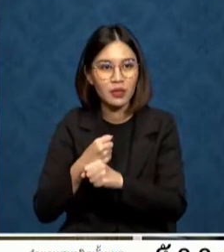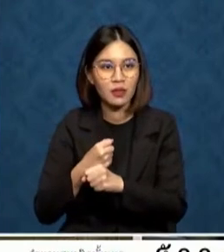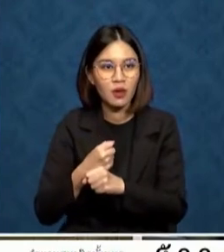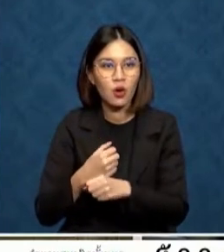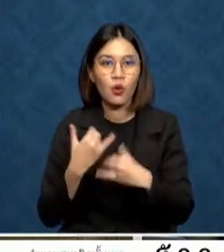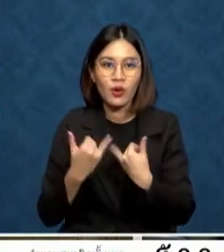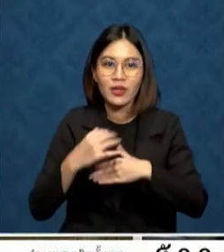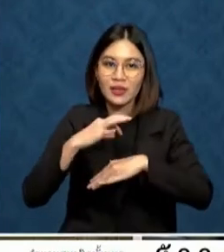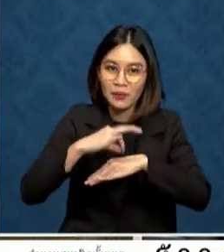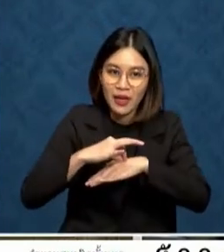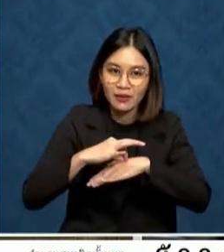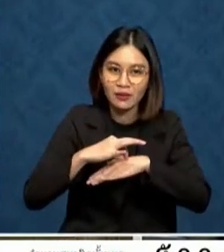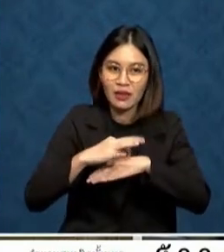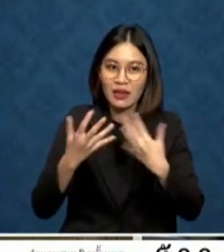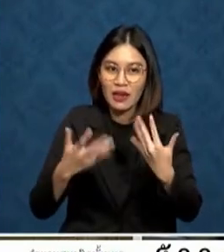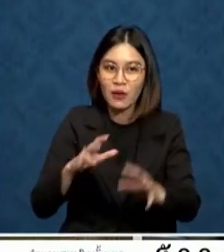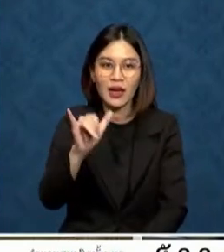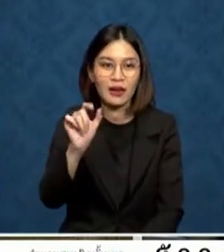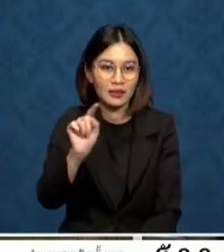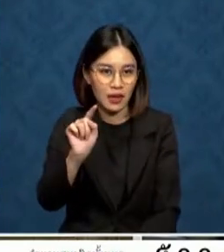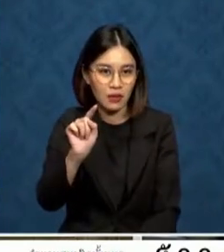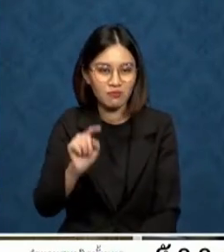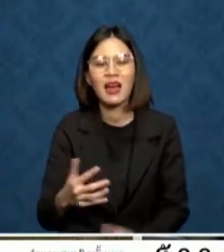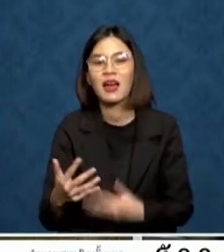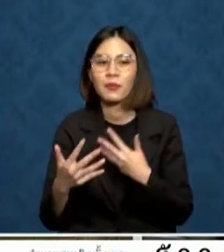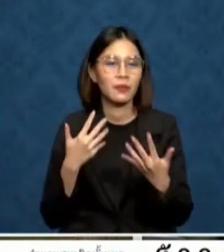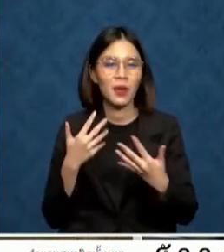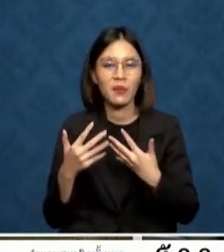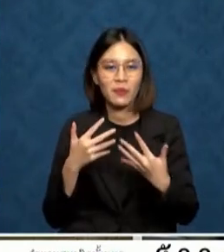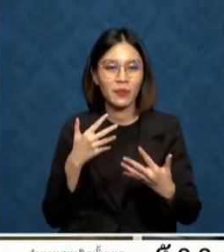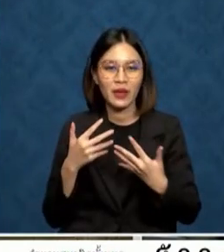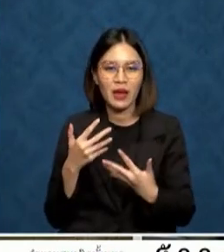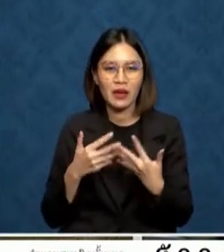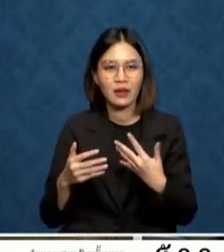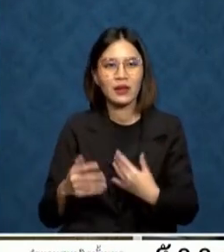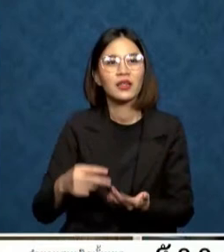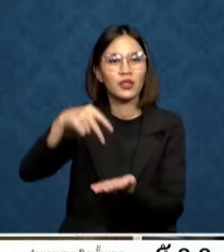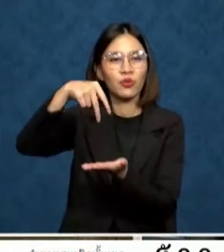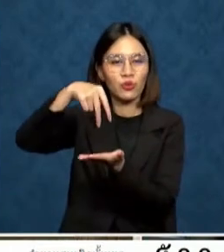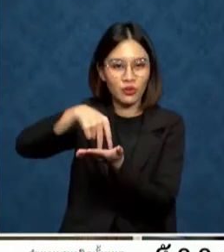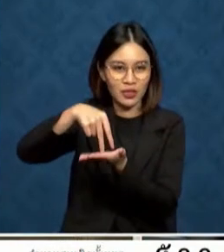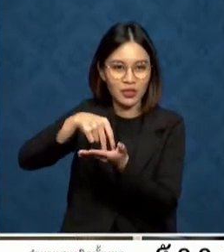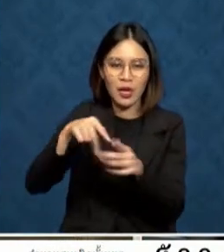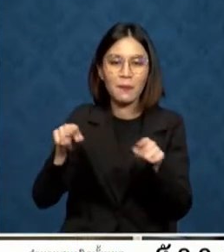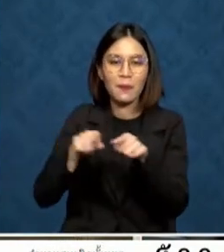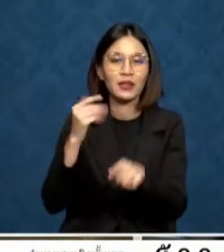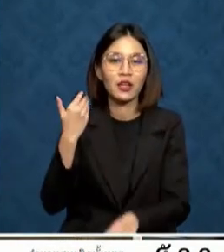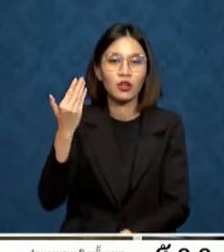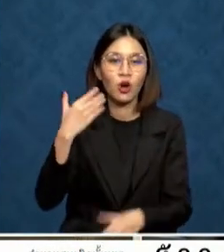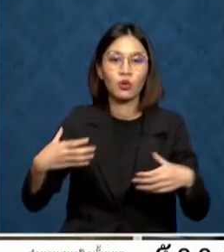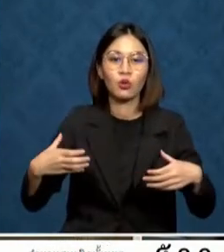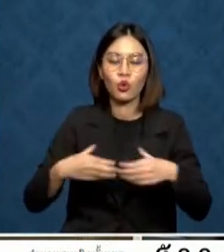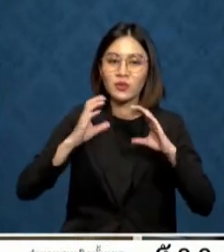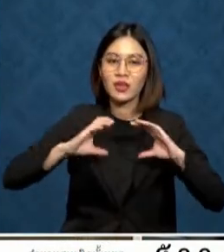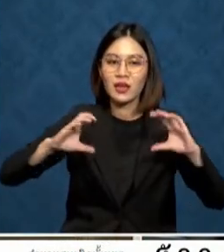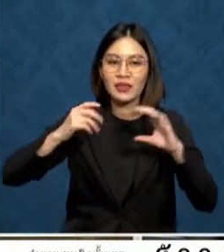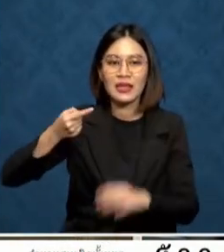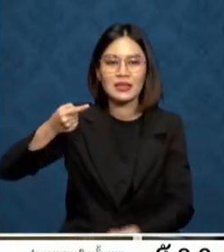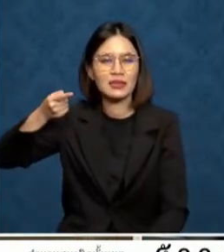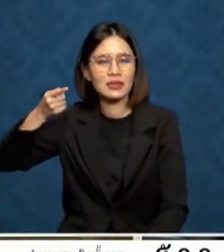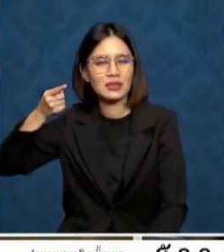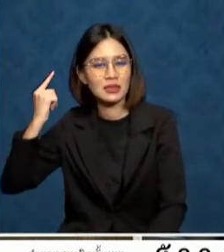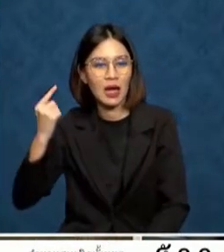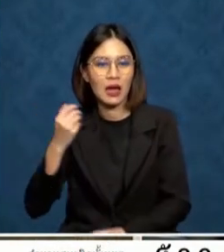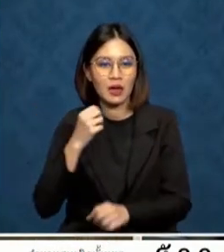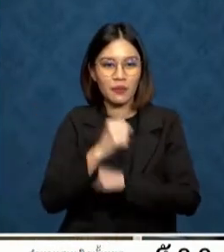ตำแหน่งแล้วหรือยังทีนี้ไม่เป็นไรครับท่านคงจะลุกชี้แจงเหมือนเดิมนะครับเราจัดตั้งรัฐบาลได้ช้างบประมาณ